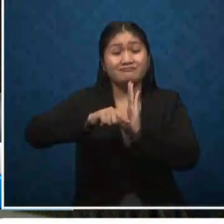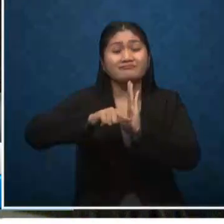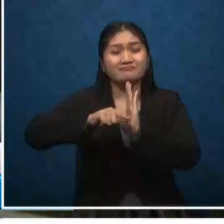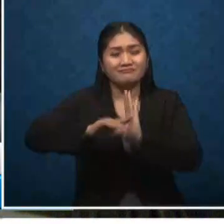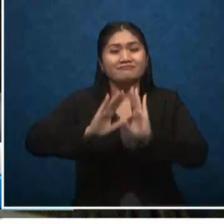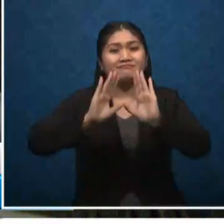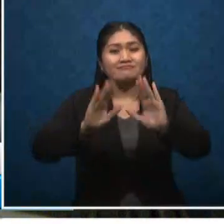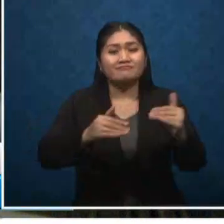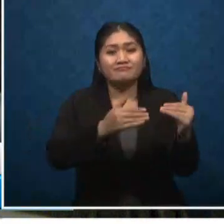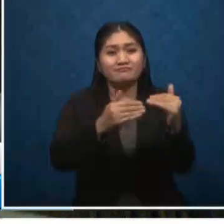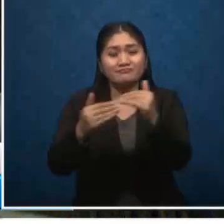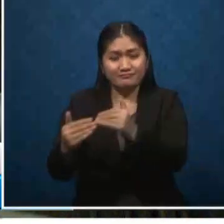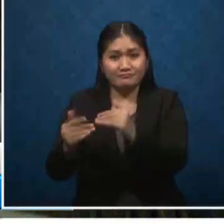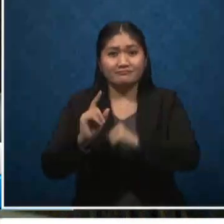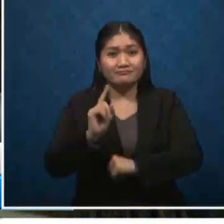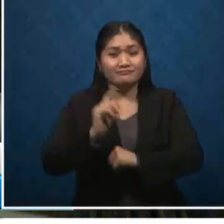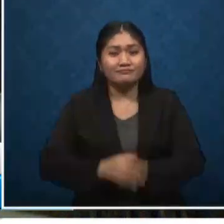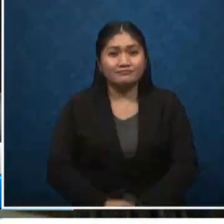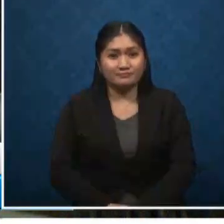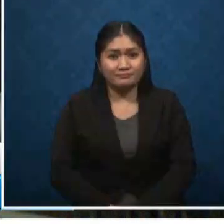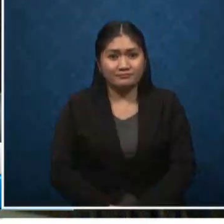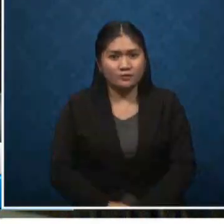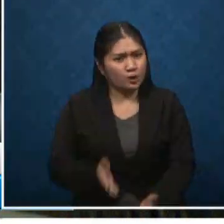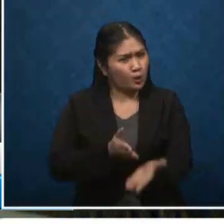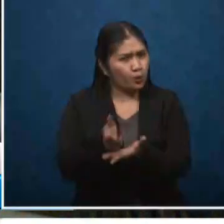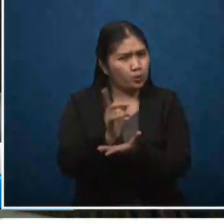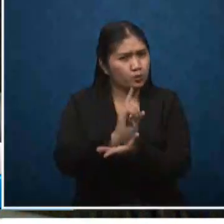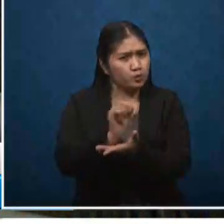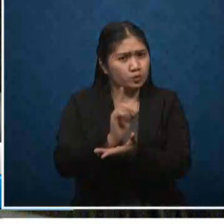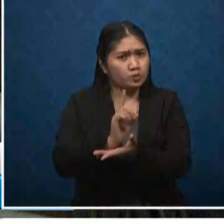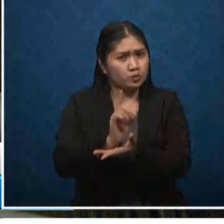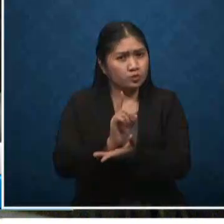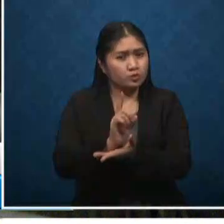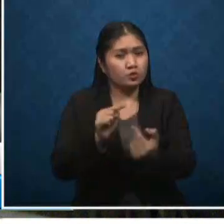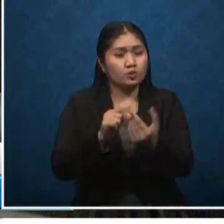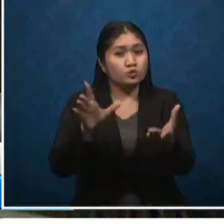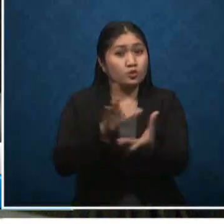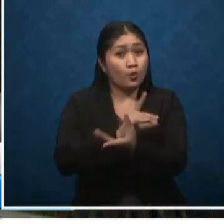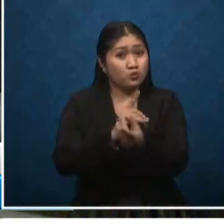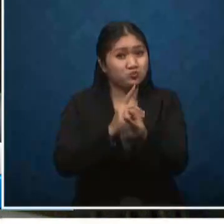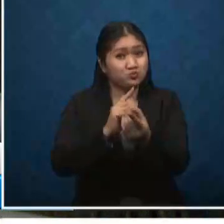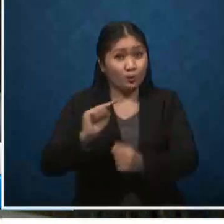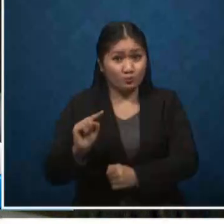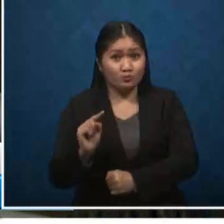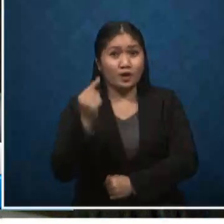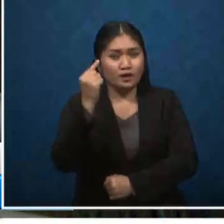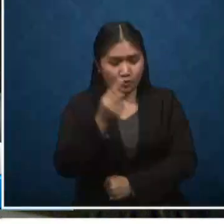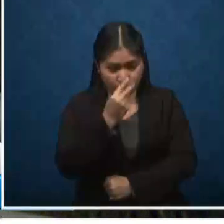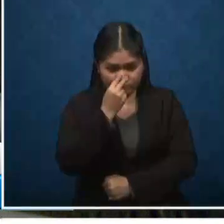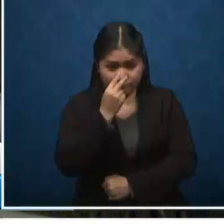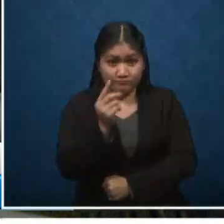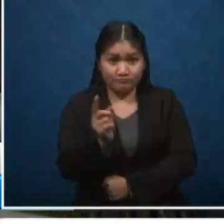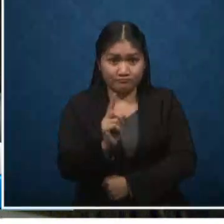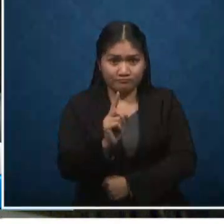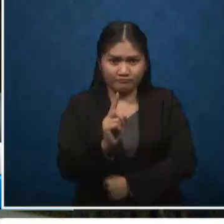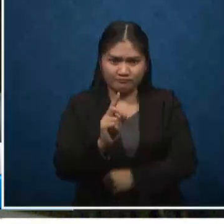านไปทานไปถึงท่านเลขาว่าช่องทางของสังคมยุคใหม่เนี่ยเราต้องมาดูแล้วล่ะครับเ